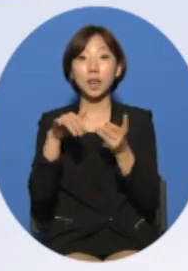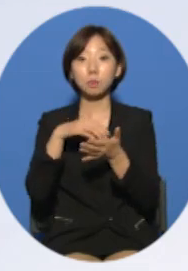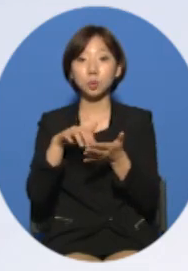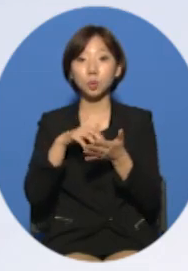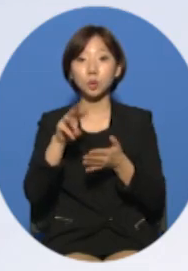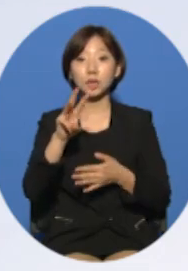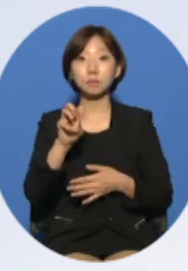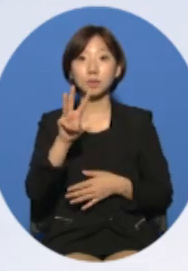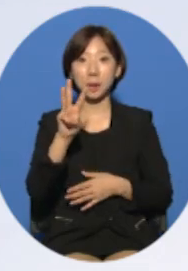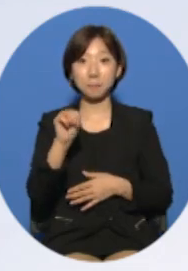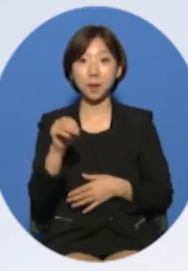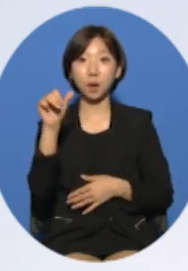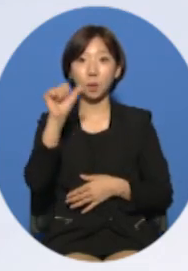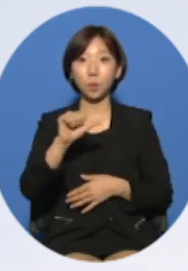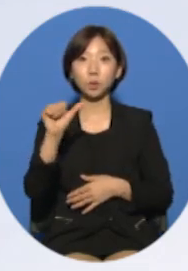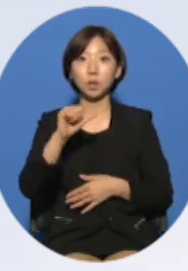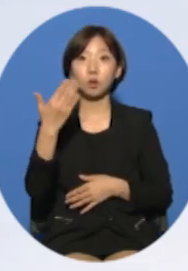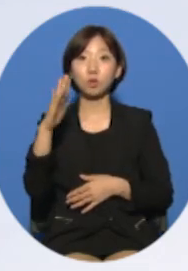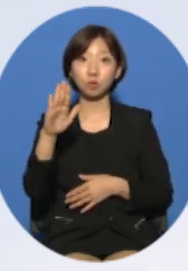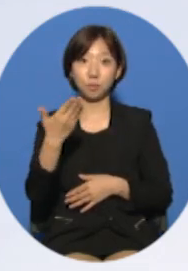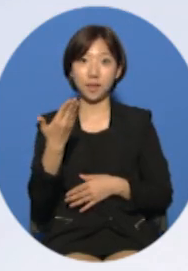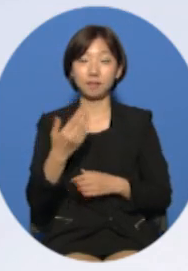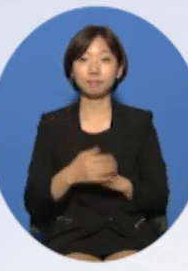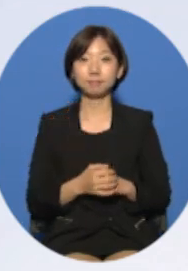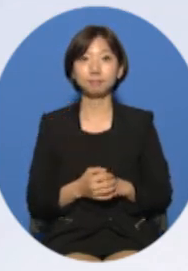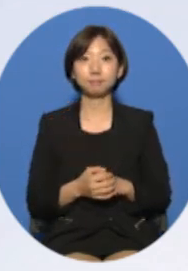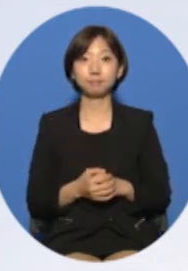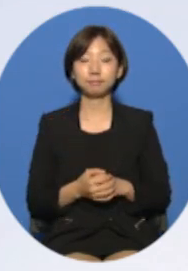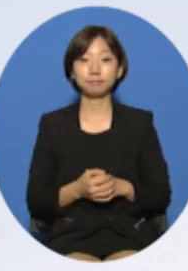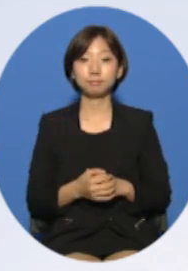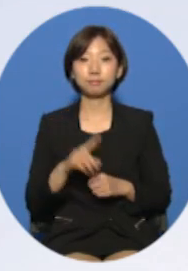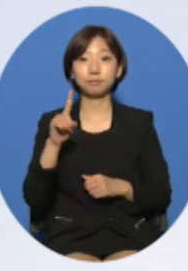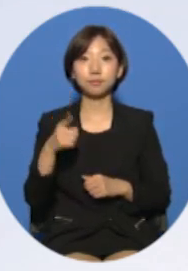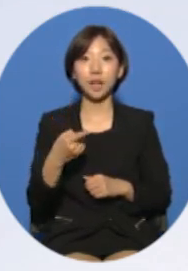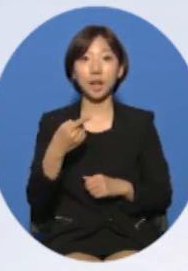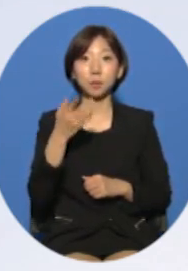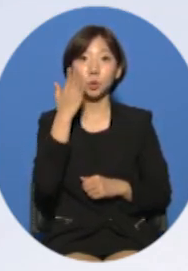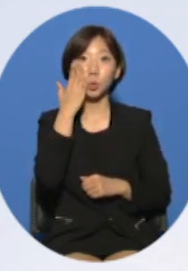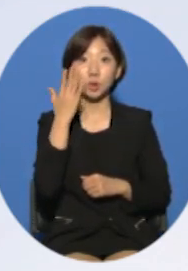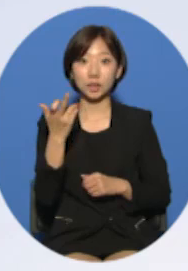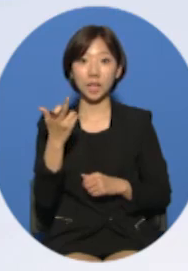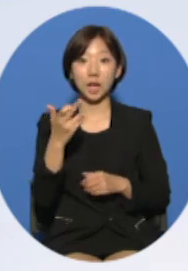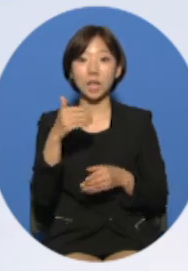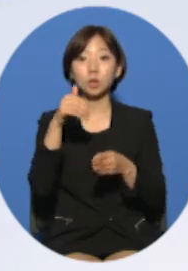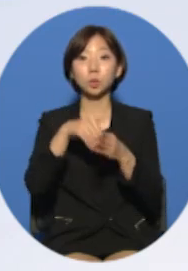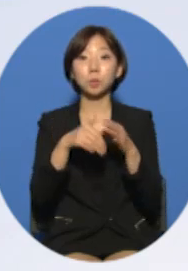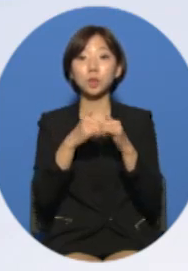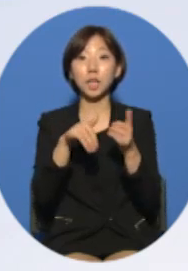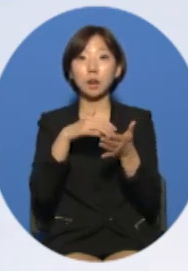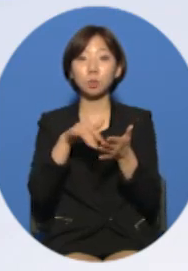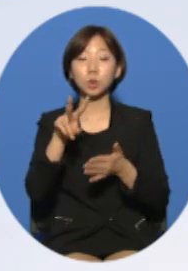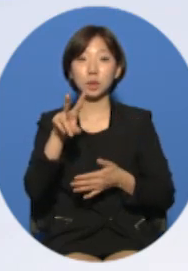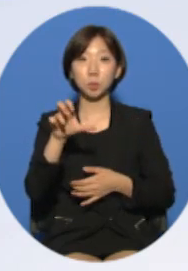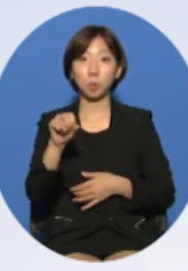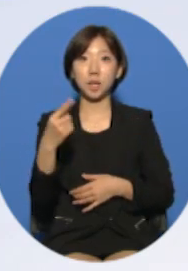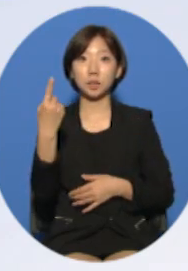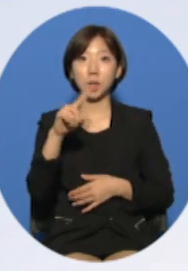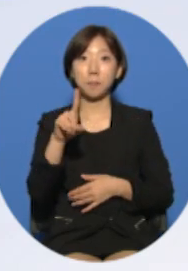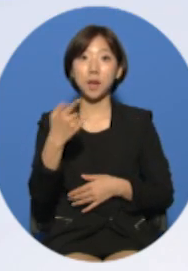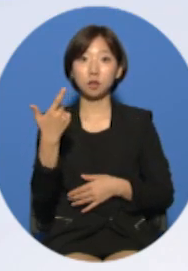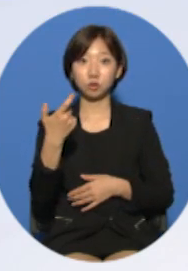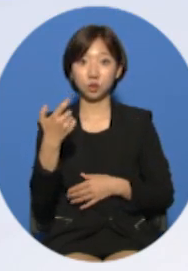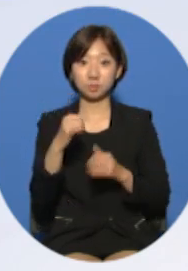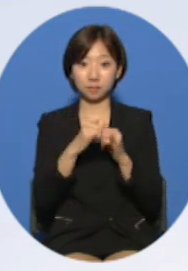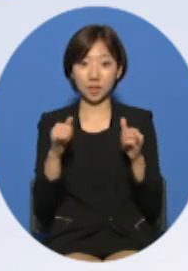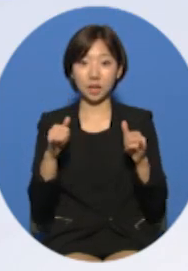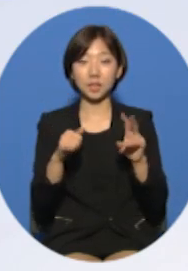수는 33만 5,900명입니다. 다음 울산입니다. 투표자 수 25만 1,160명,